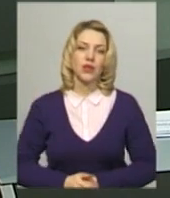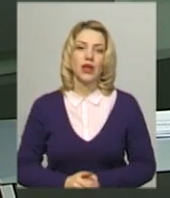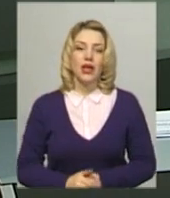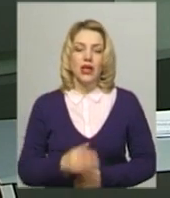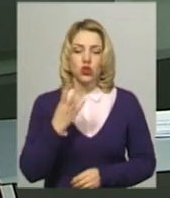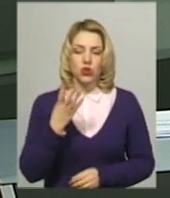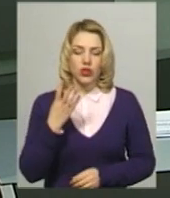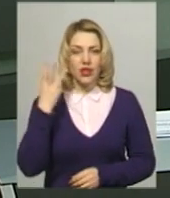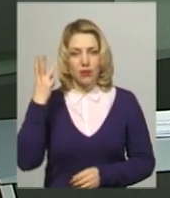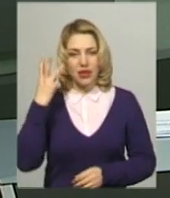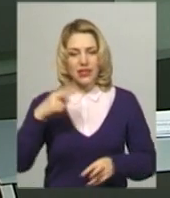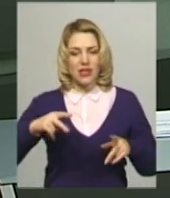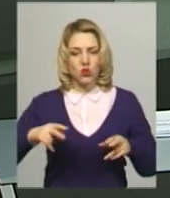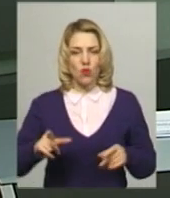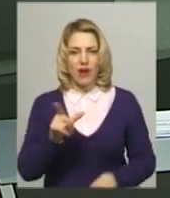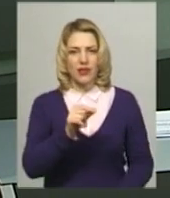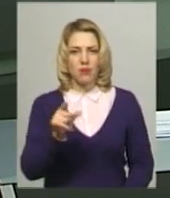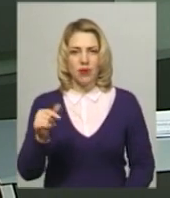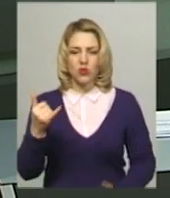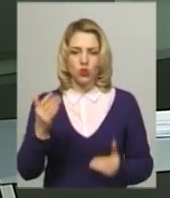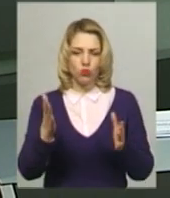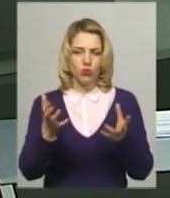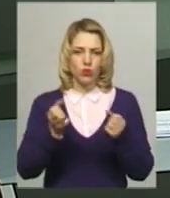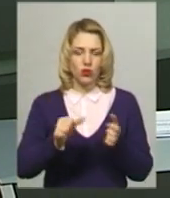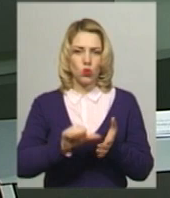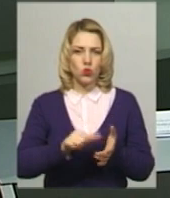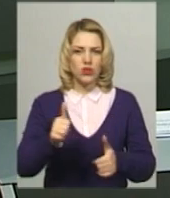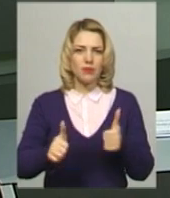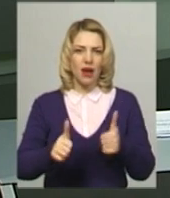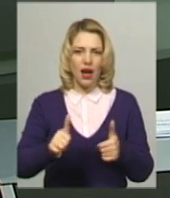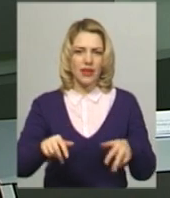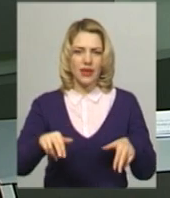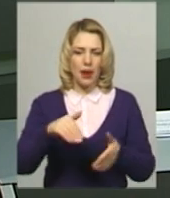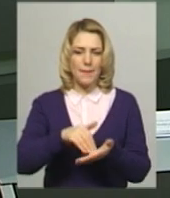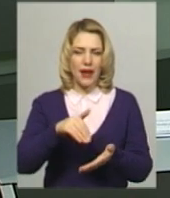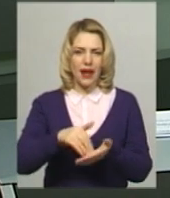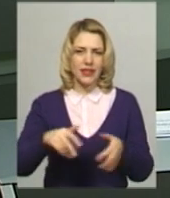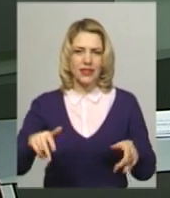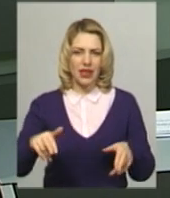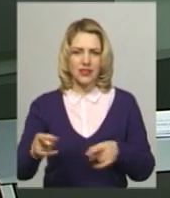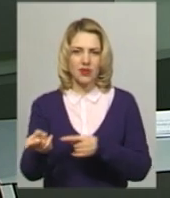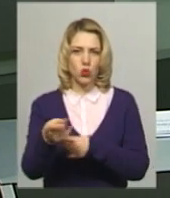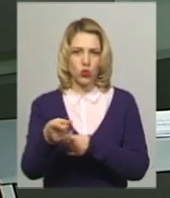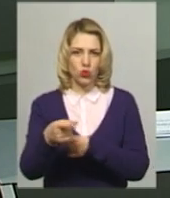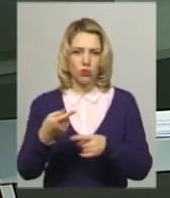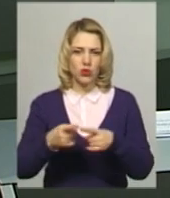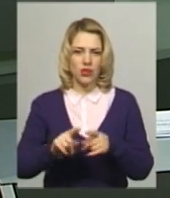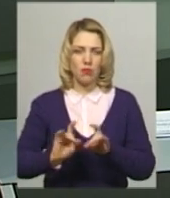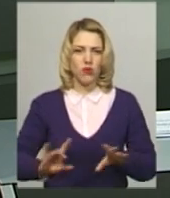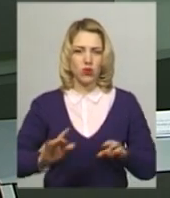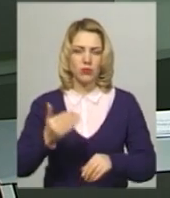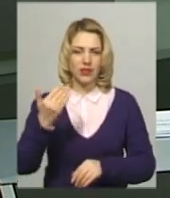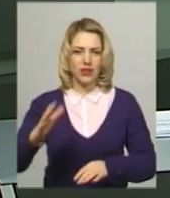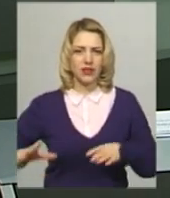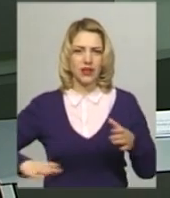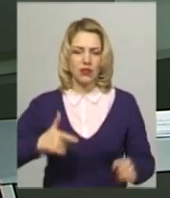Чотири хмельницькі танцювальні пари сьогодні братимуть участь у змаганнях з бальних танців «Гранди Кап» у Тернополі, повідомляє їхній тренер